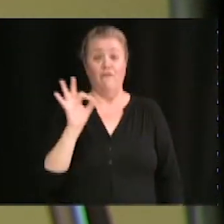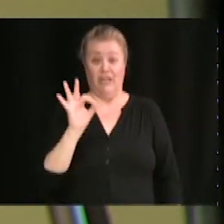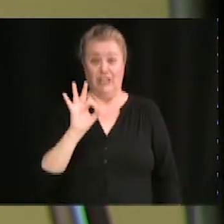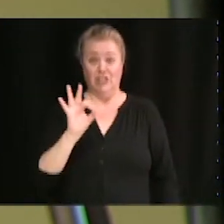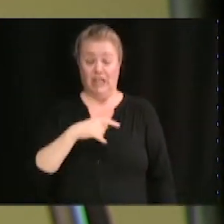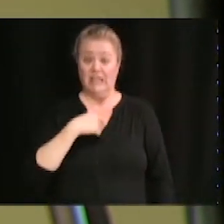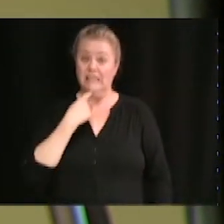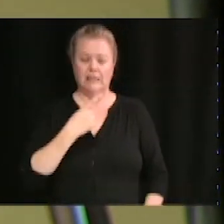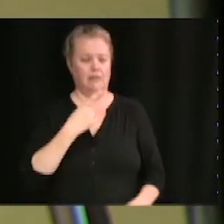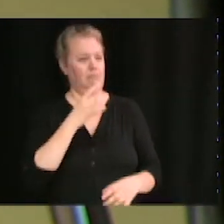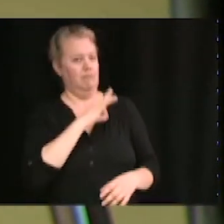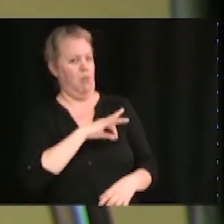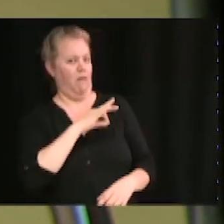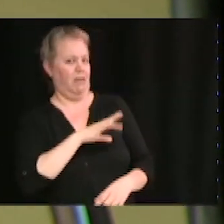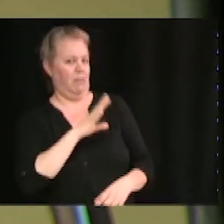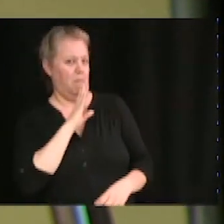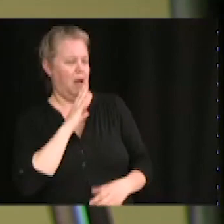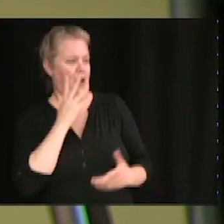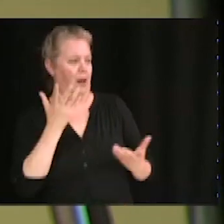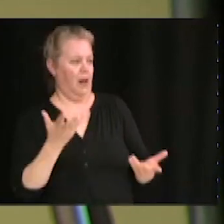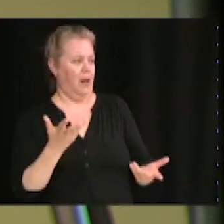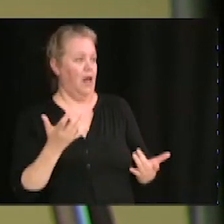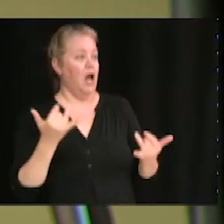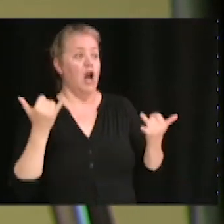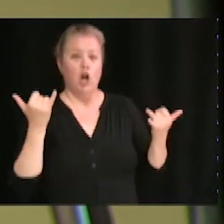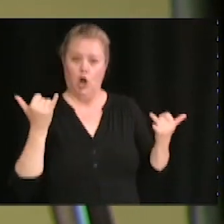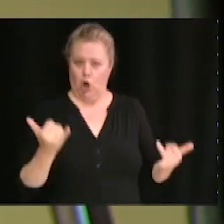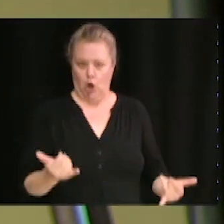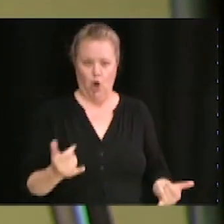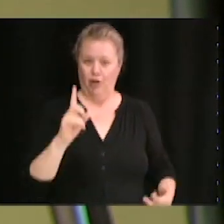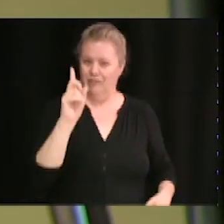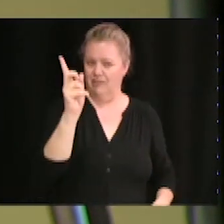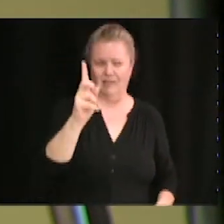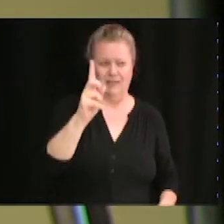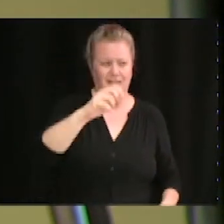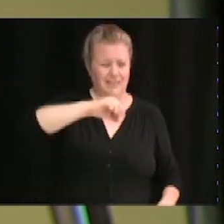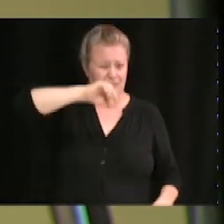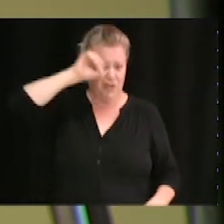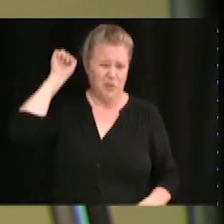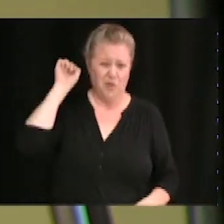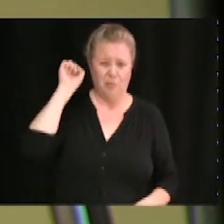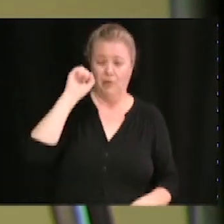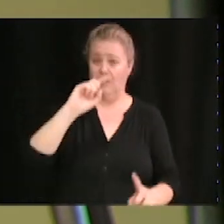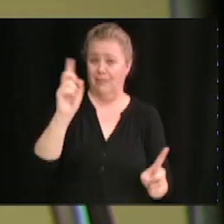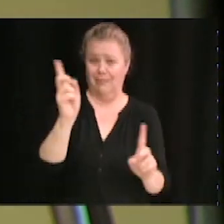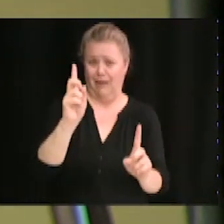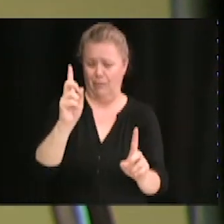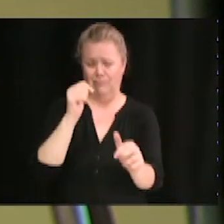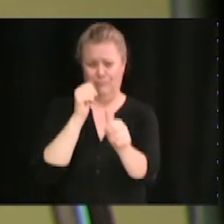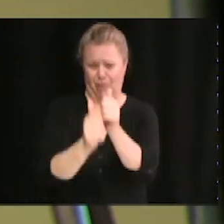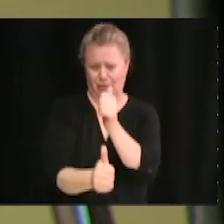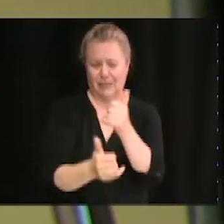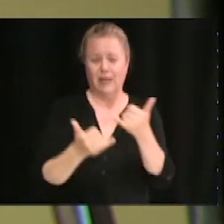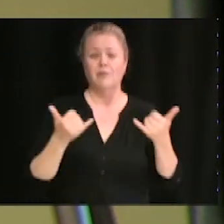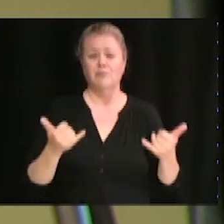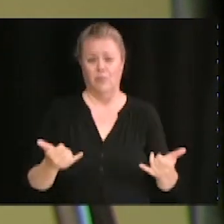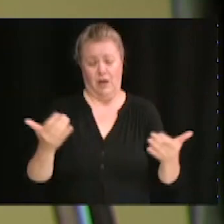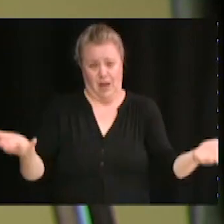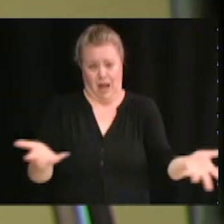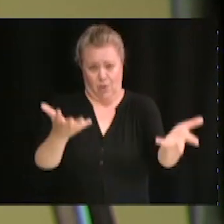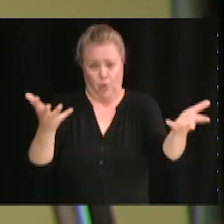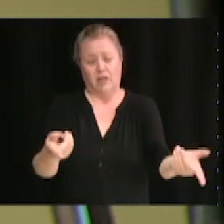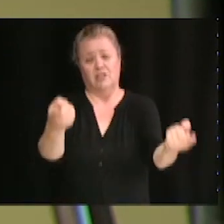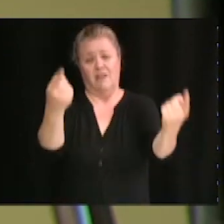En fait, pour cette fois-ci, chers collègues, je ne sais pas vous faire couper les cheveux que je vais vous interpeller. Donc, je vous interpelle pour venir rouler avec moi